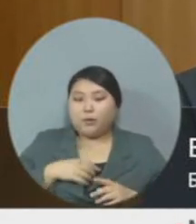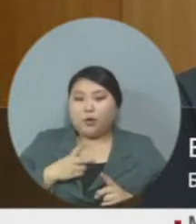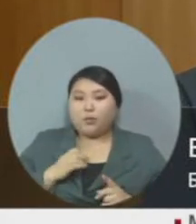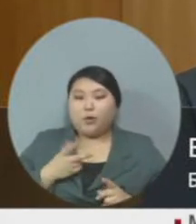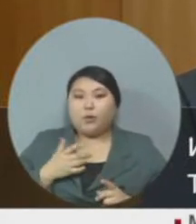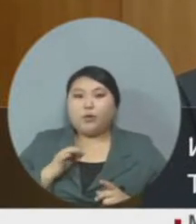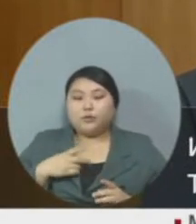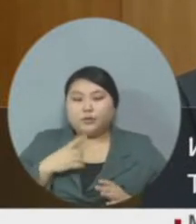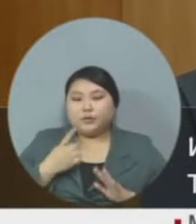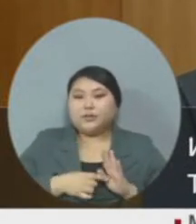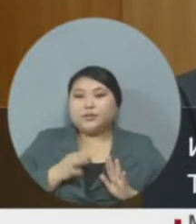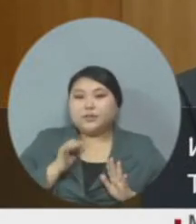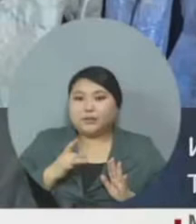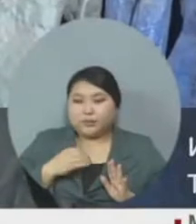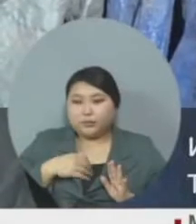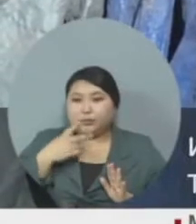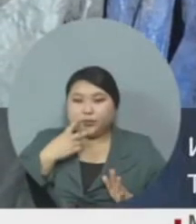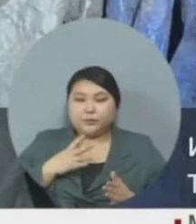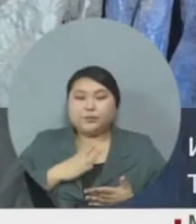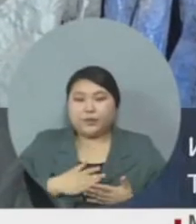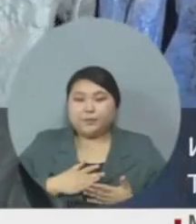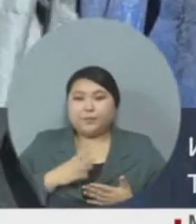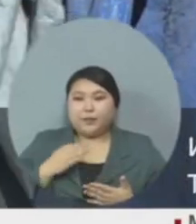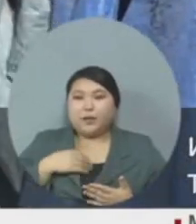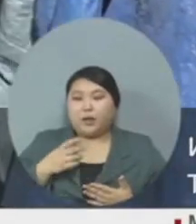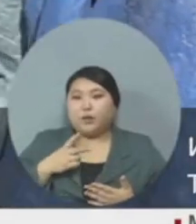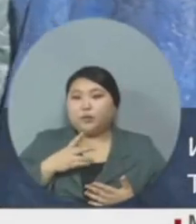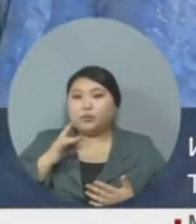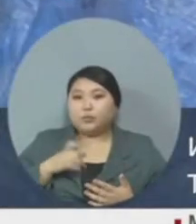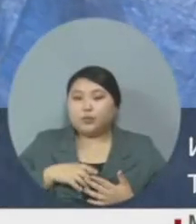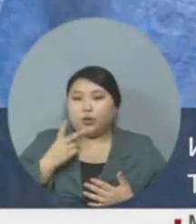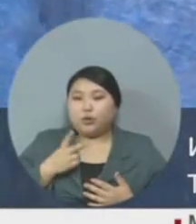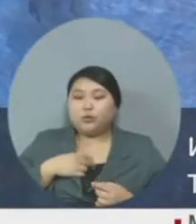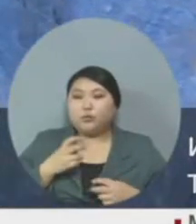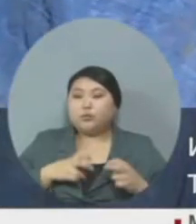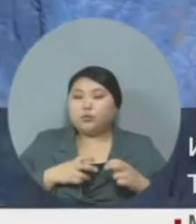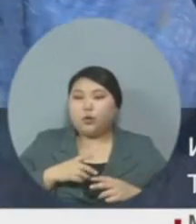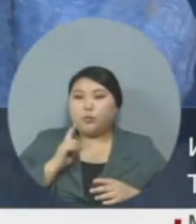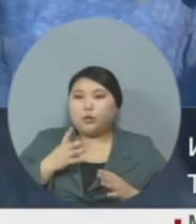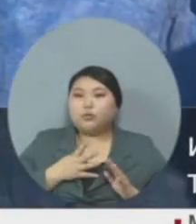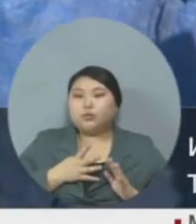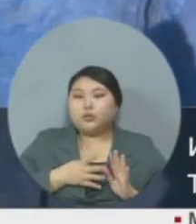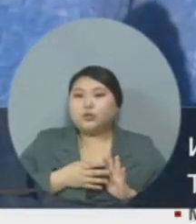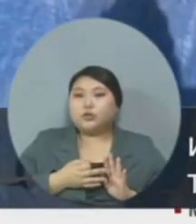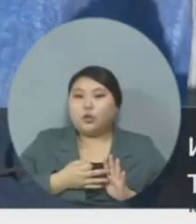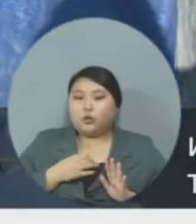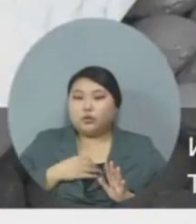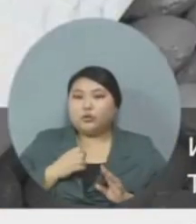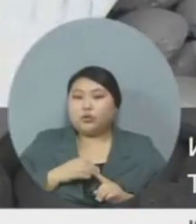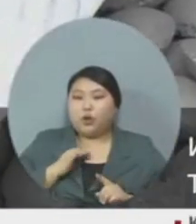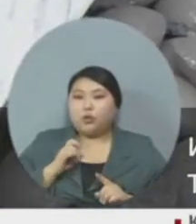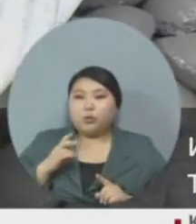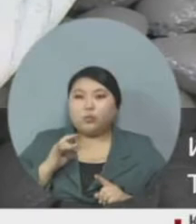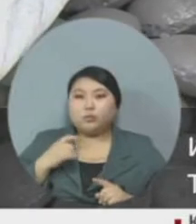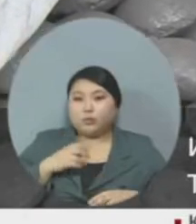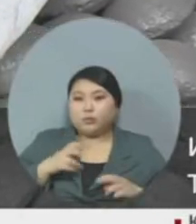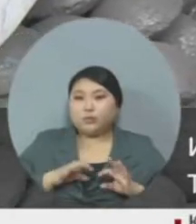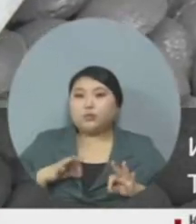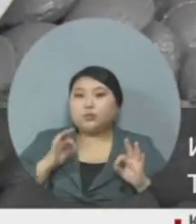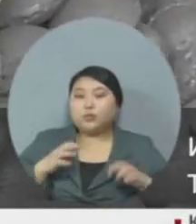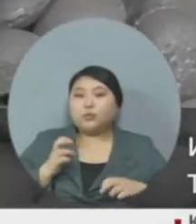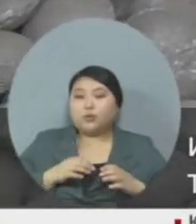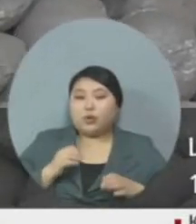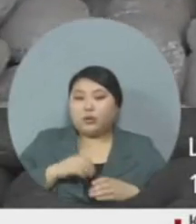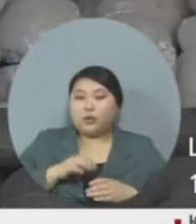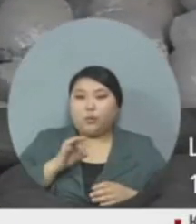оны 1-р сар гэж үзэж байгаа. Шахмал түвшний хоёр үйлдвэр өдөрт 1497 тонн түш үйлдвэрлэдэг. Зүүн үйлдвэр ашиглалтад ороод